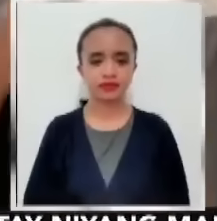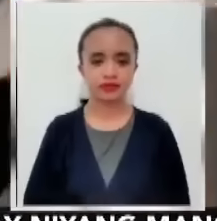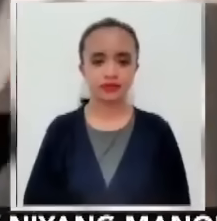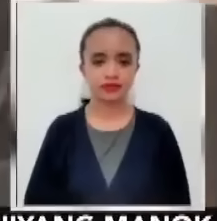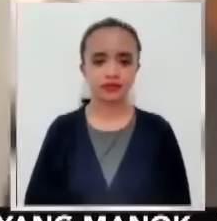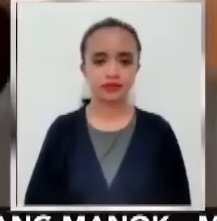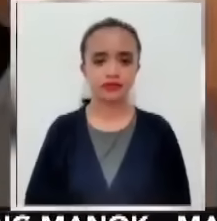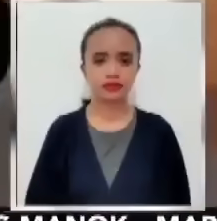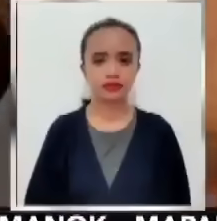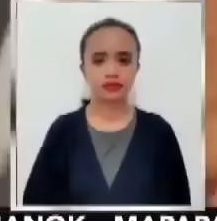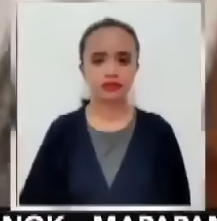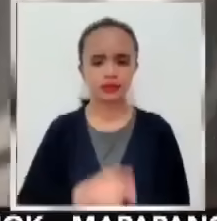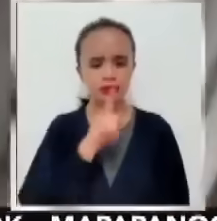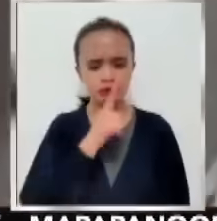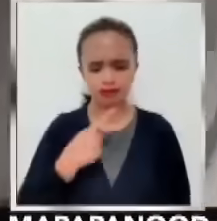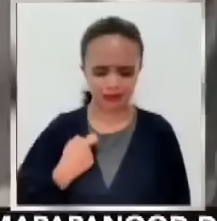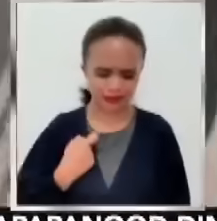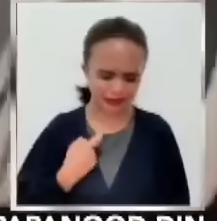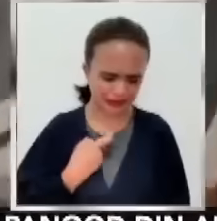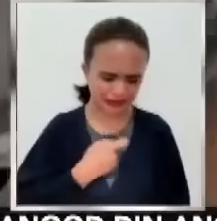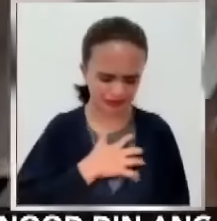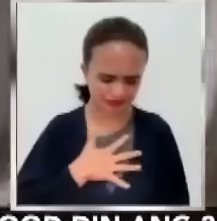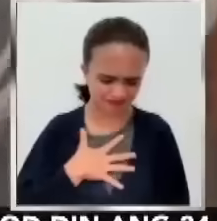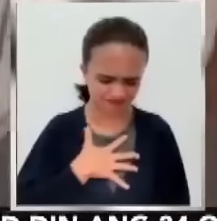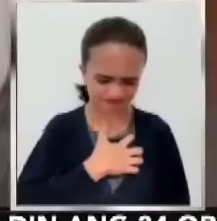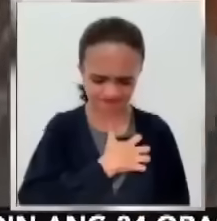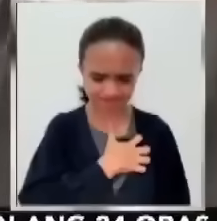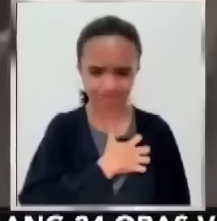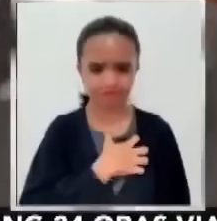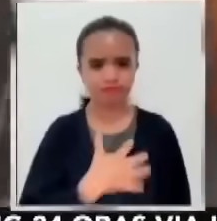Masakit po sa damdamin ko lang yan.